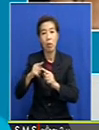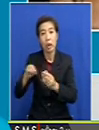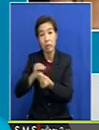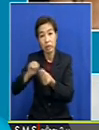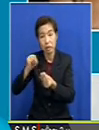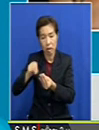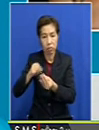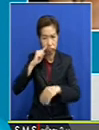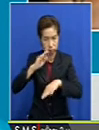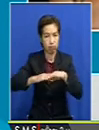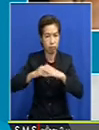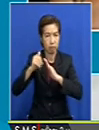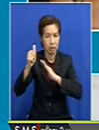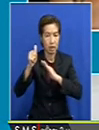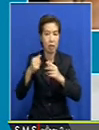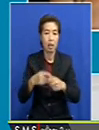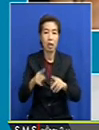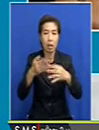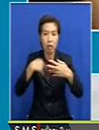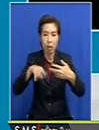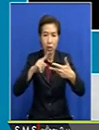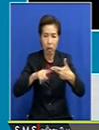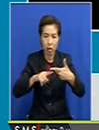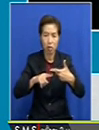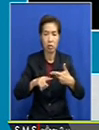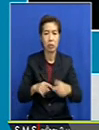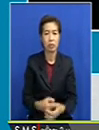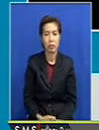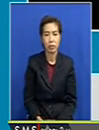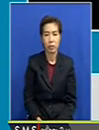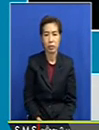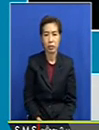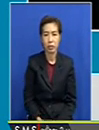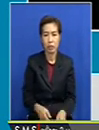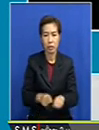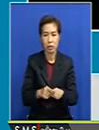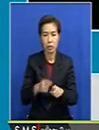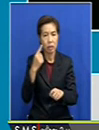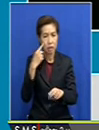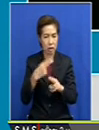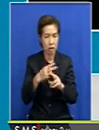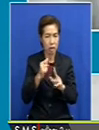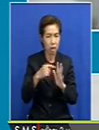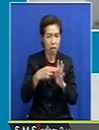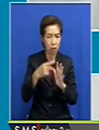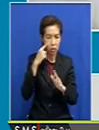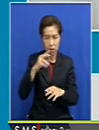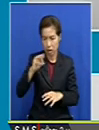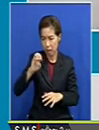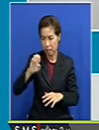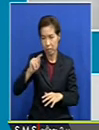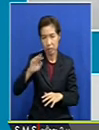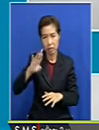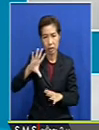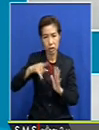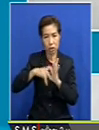หลักเหลี่ยมฝีมือดีนะครับส่วนรองคู่เอกเป็นมวยรอบแก้คูยักษ์ยาสตรีแพนเค้กนะครับก็คือเพชรเมืองแพร่อายงยิมเจอกับวุฒิชัยสิงห์บ้านสร้